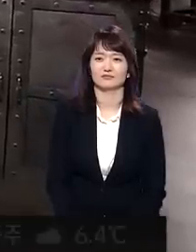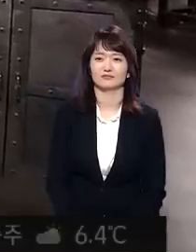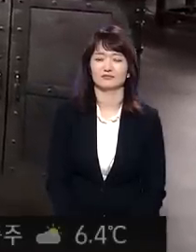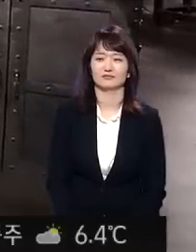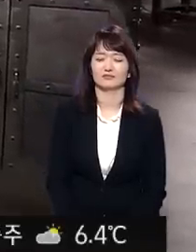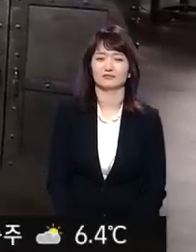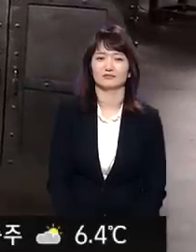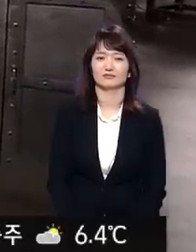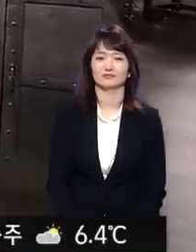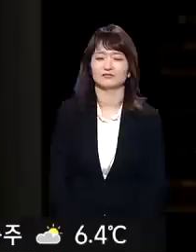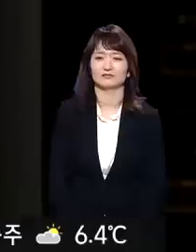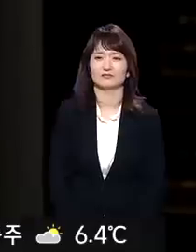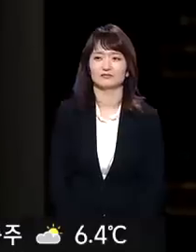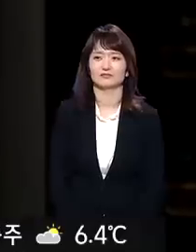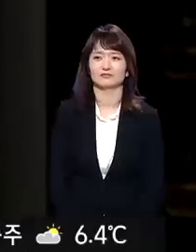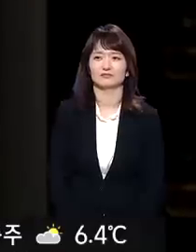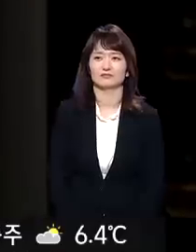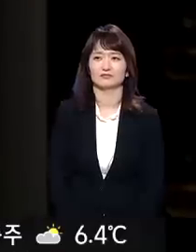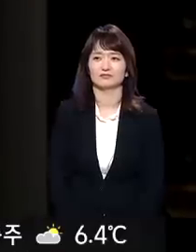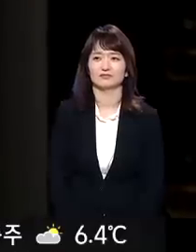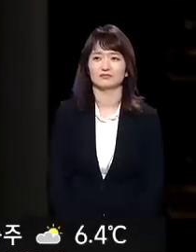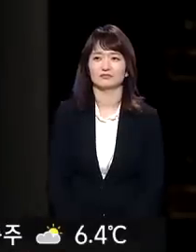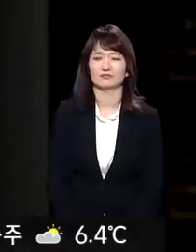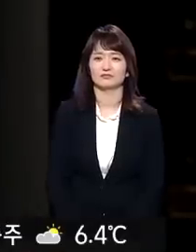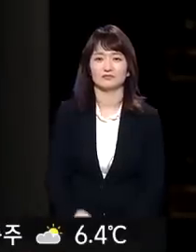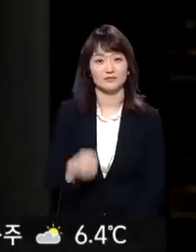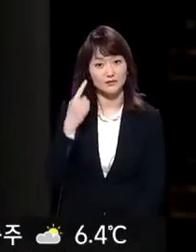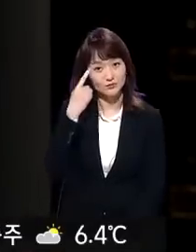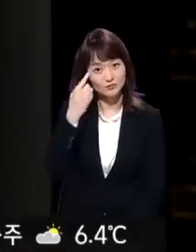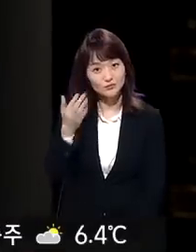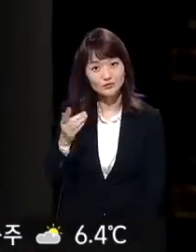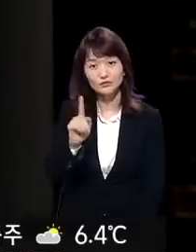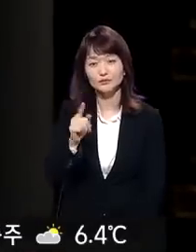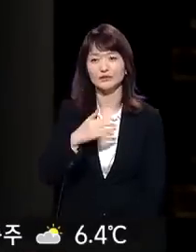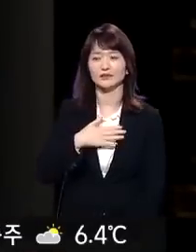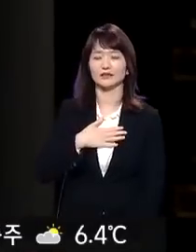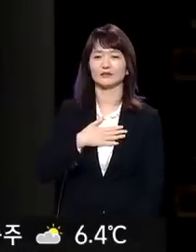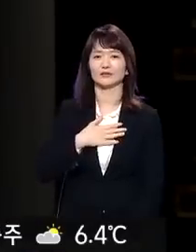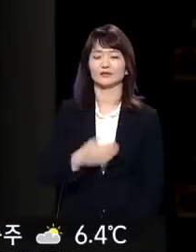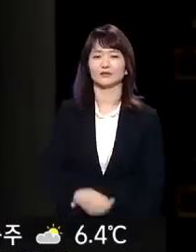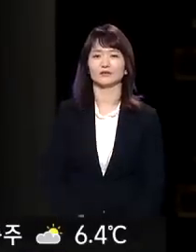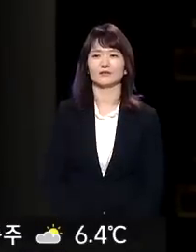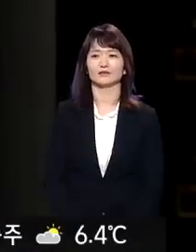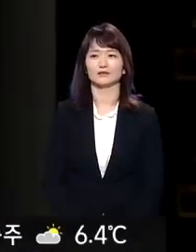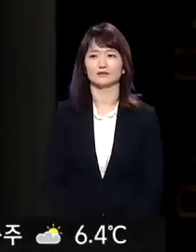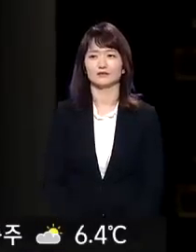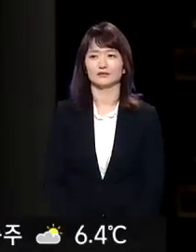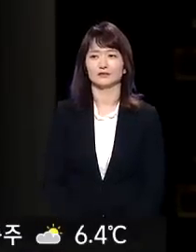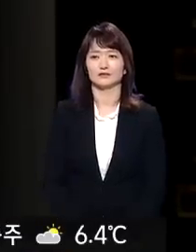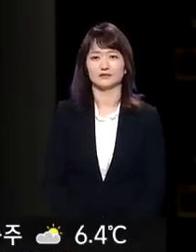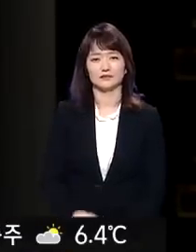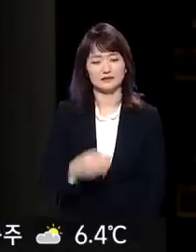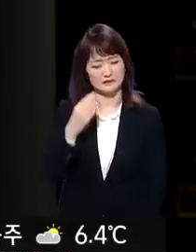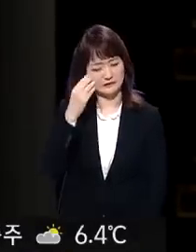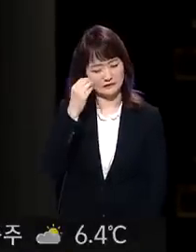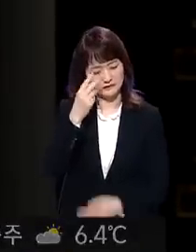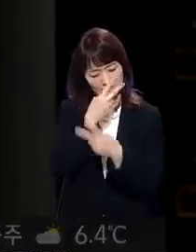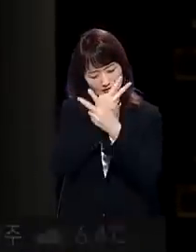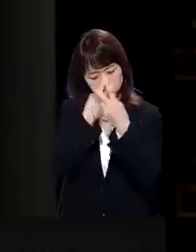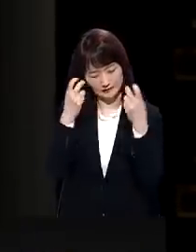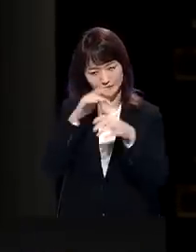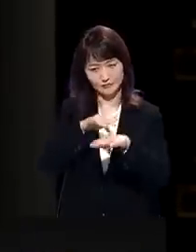제가 그냥 공통 질문으로 여쭤볼게요. 나도 좀 이런 좀 요상한 잠버릇